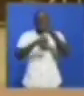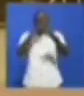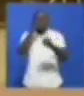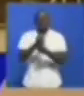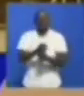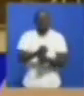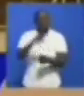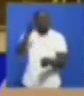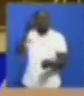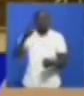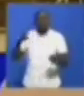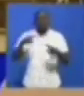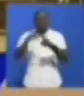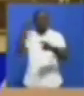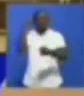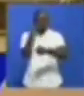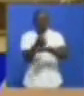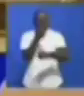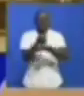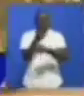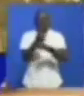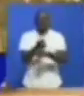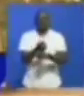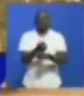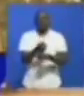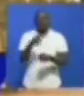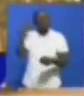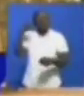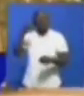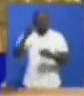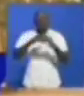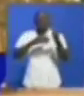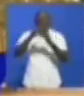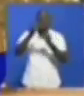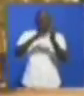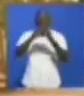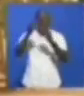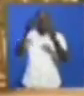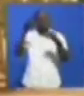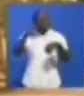debout, dures comme du roc. Construire